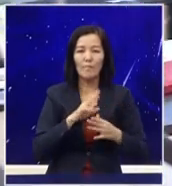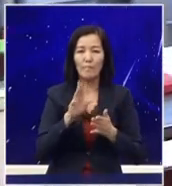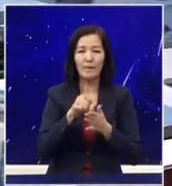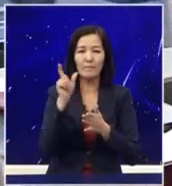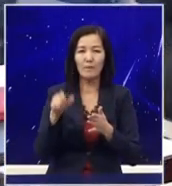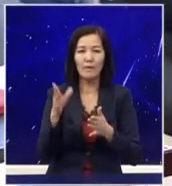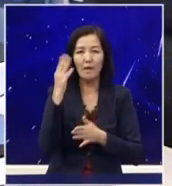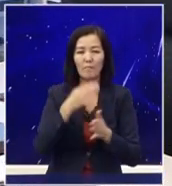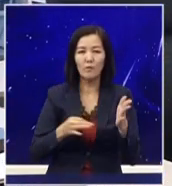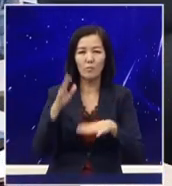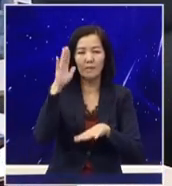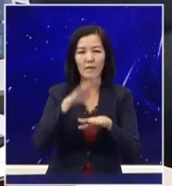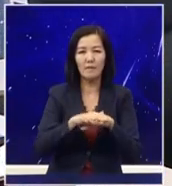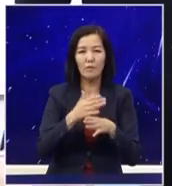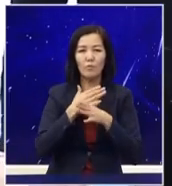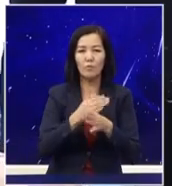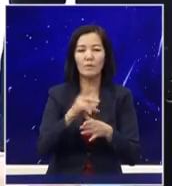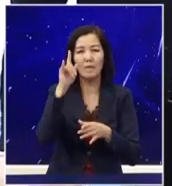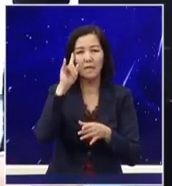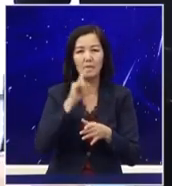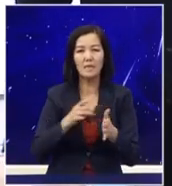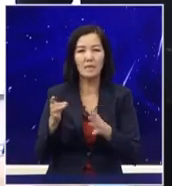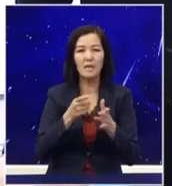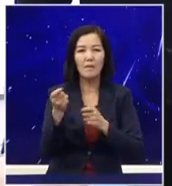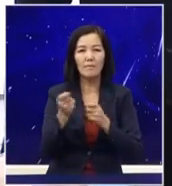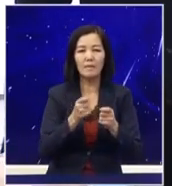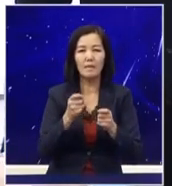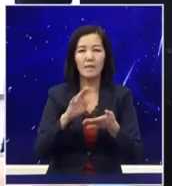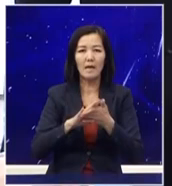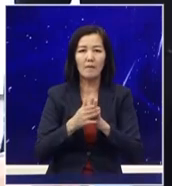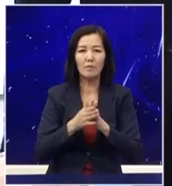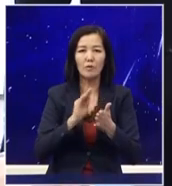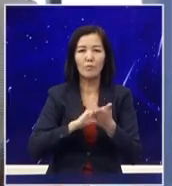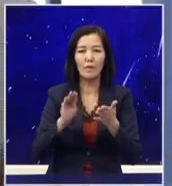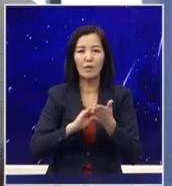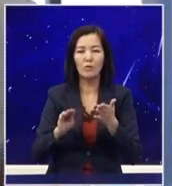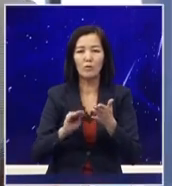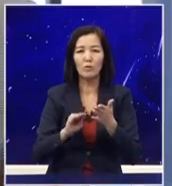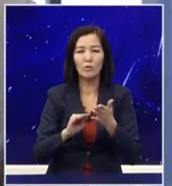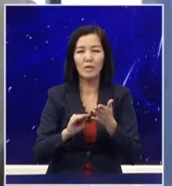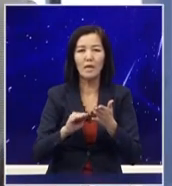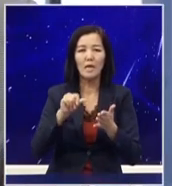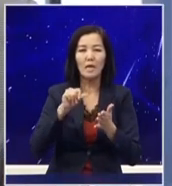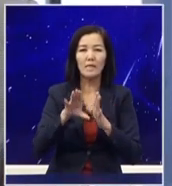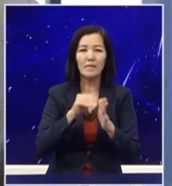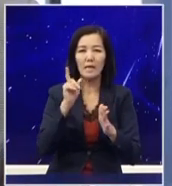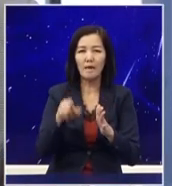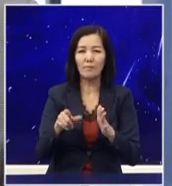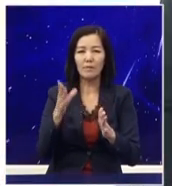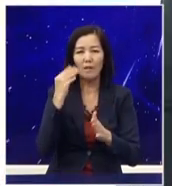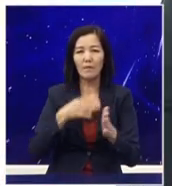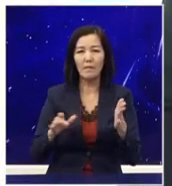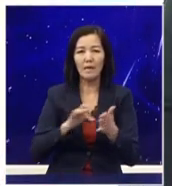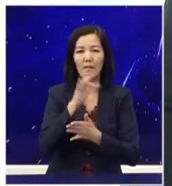бас маманы, Алматы облыс әкімінің көмекшісі, Қазақстан Республикасы президент әкімшілік протоколының сарапшысы, Алматы қаласы әкімінің